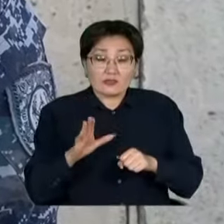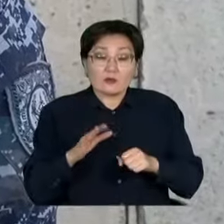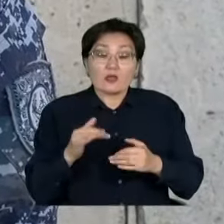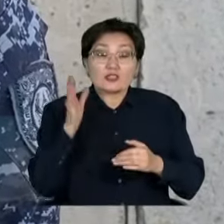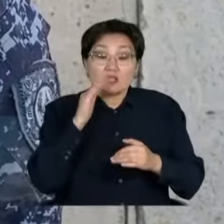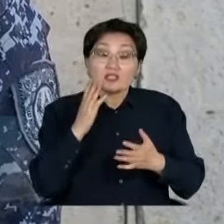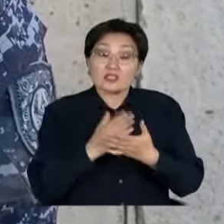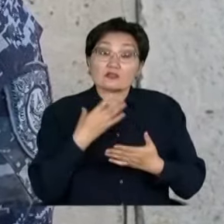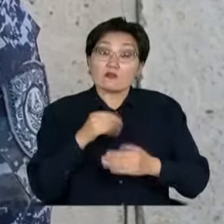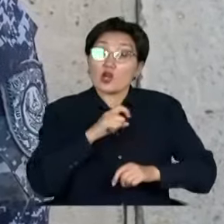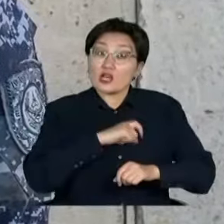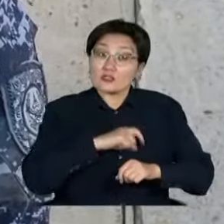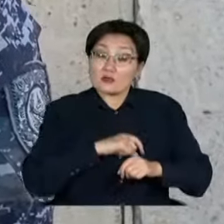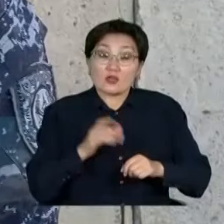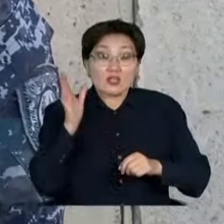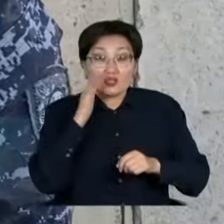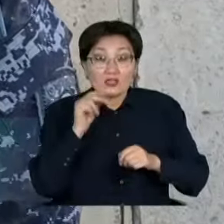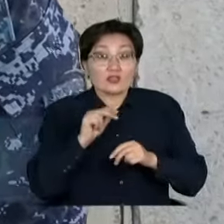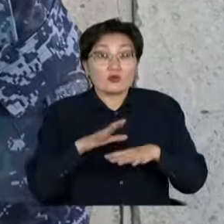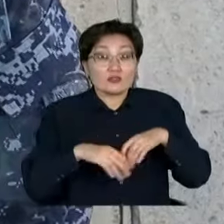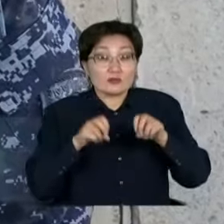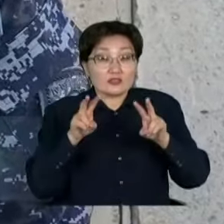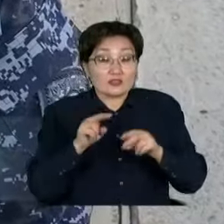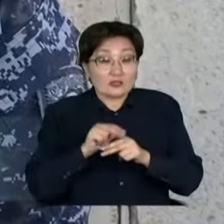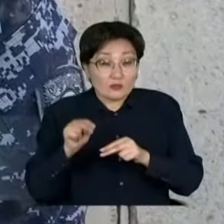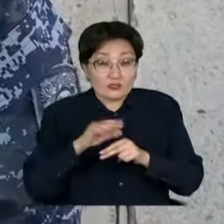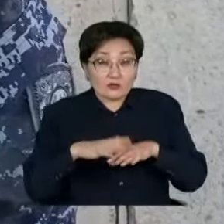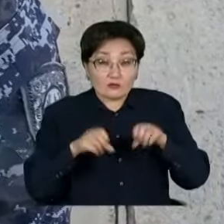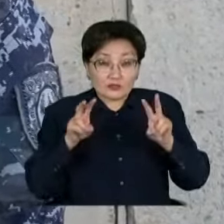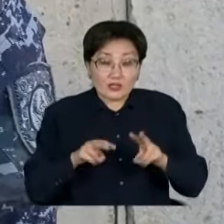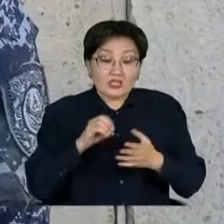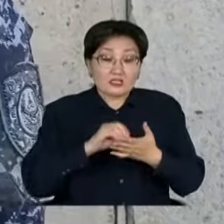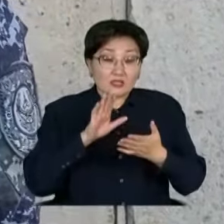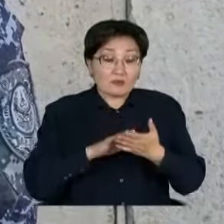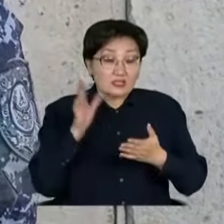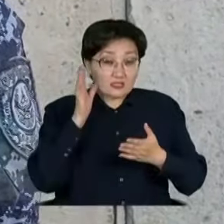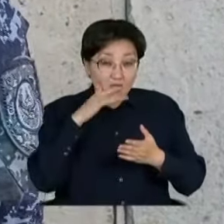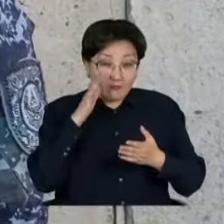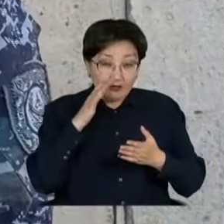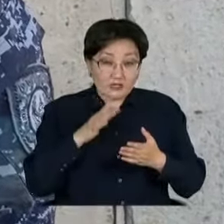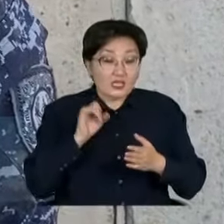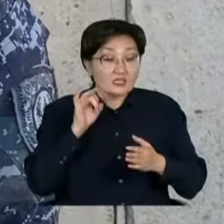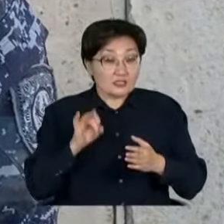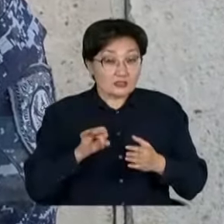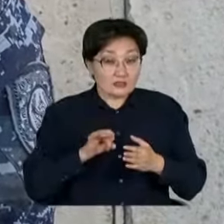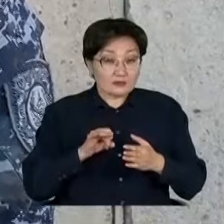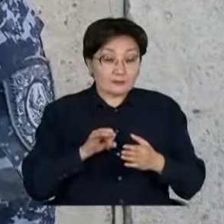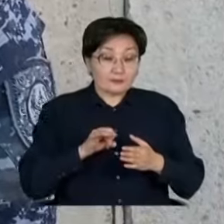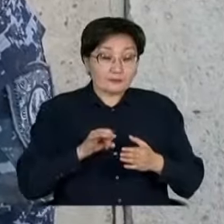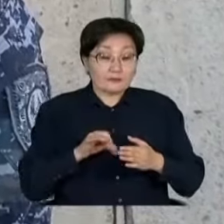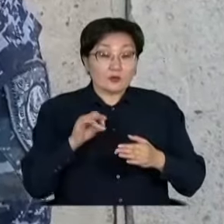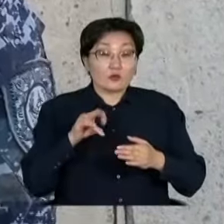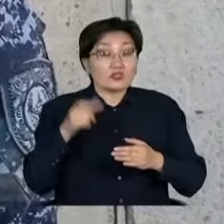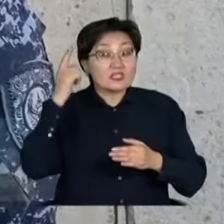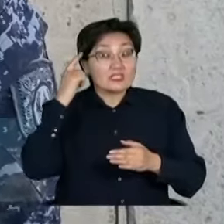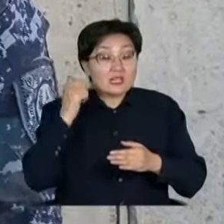свой характер и Кинолог У нас у каждого кинолога получается закреплены собаки и он уже